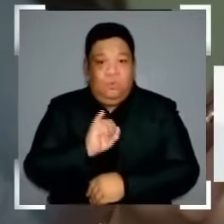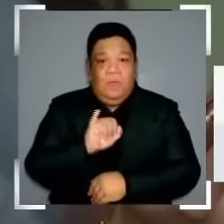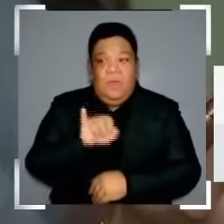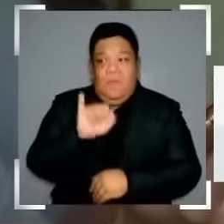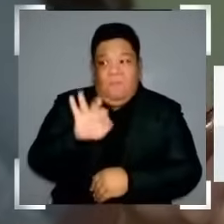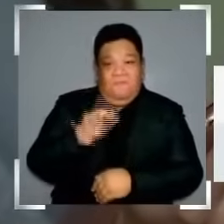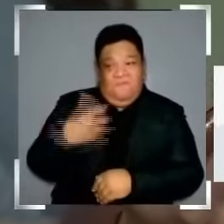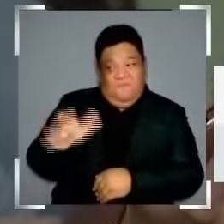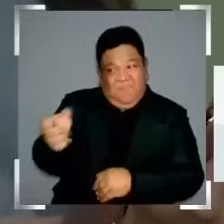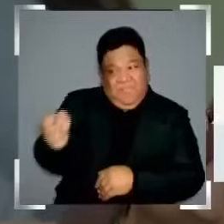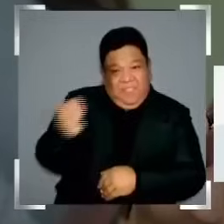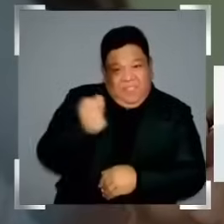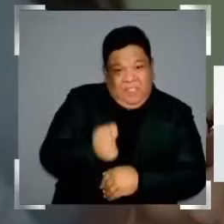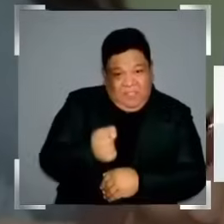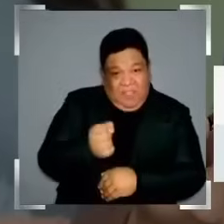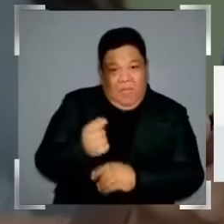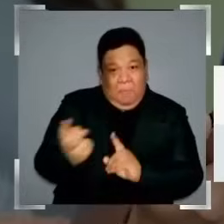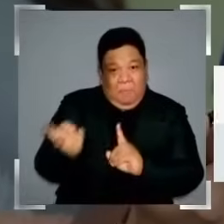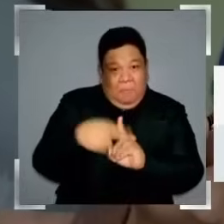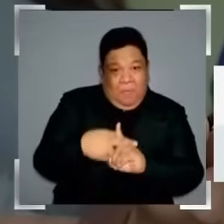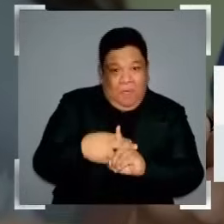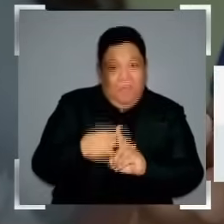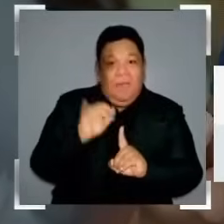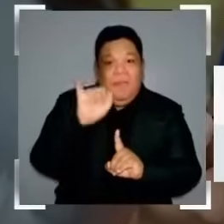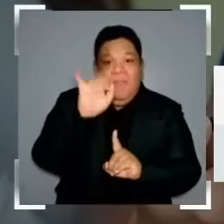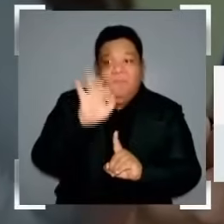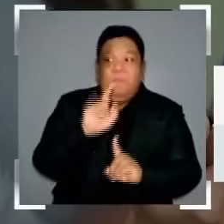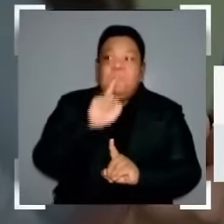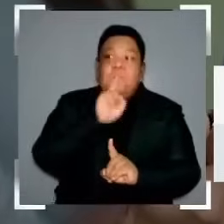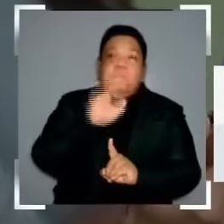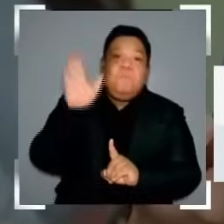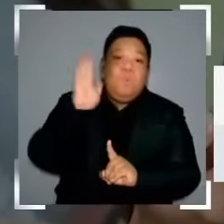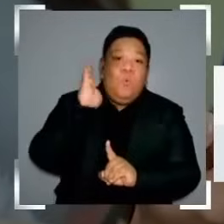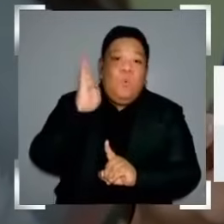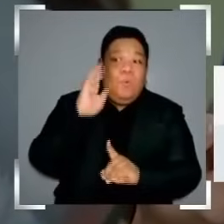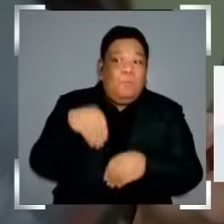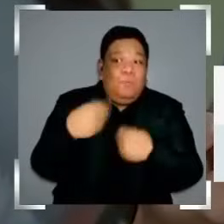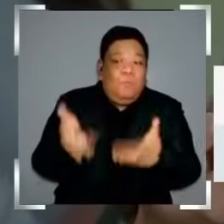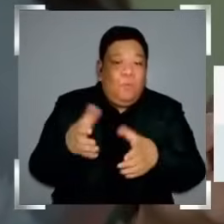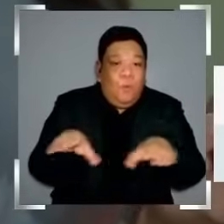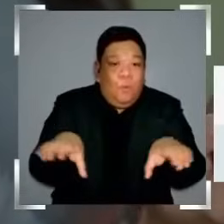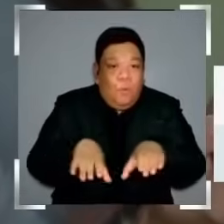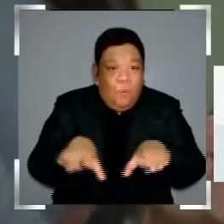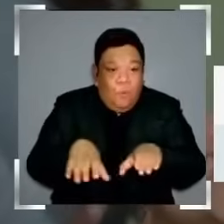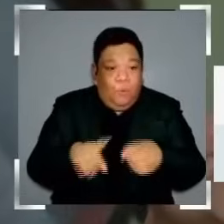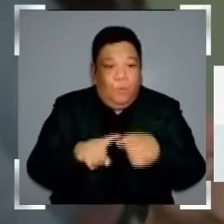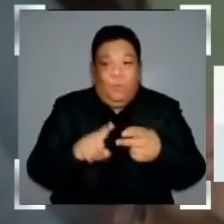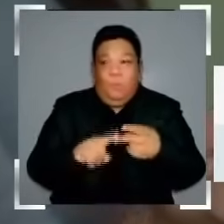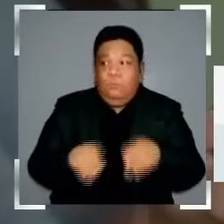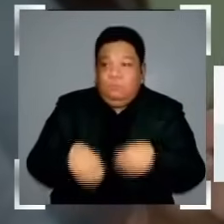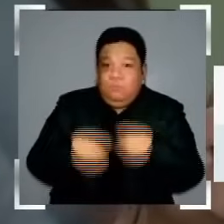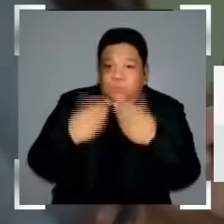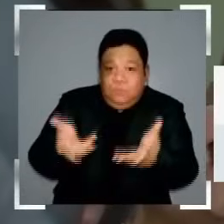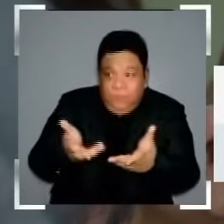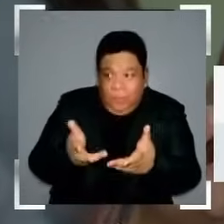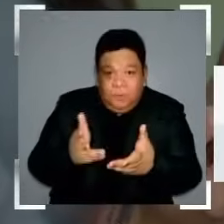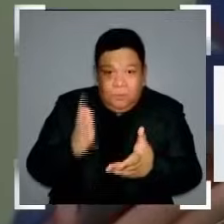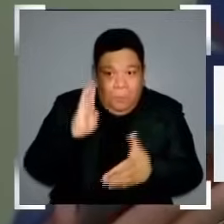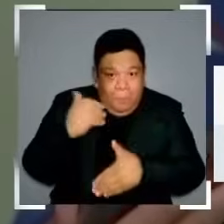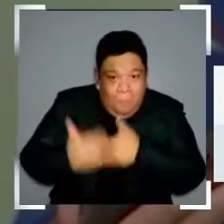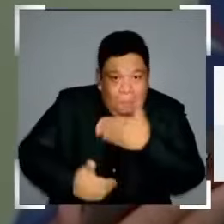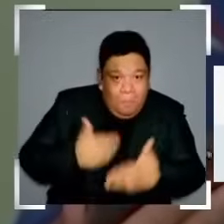ibig sabihin, pag nangako na ng trabaho, nag-offer ng trabaho, nag-process ng